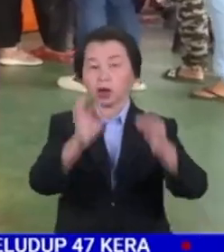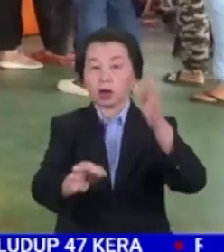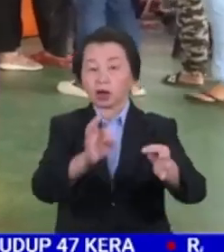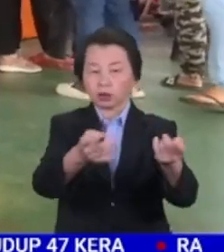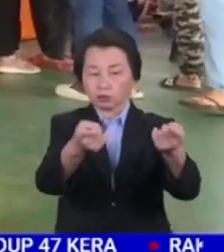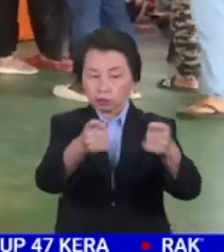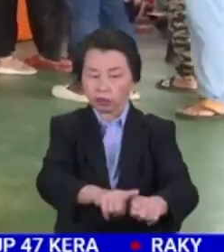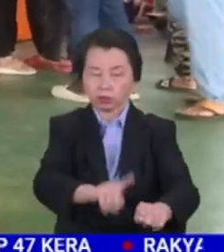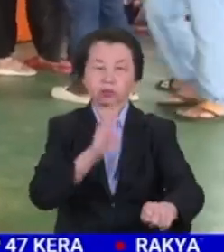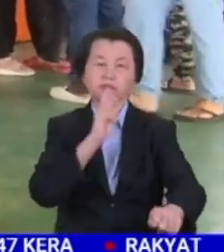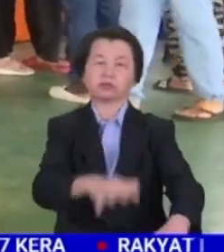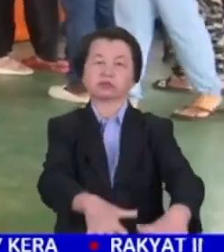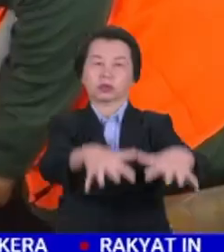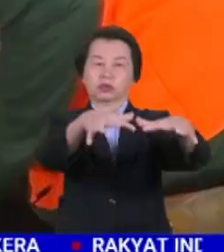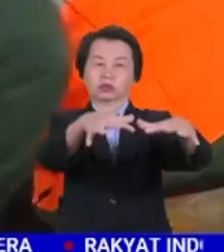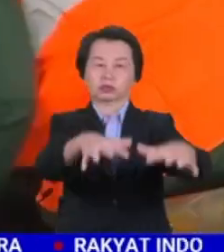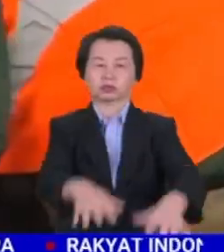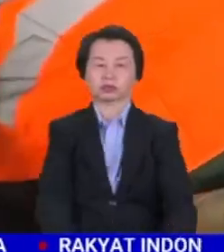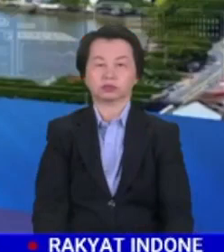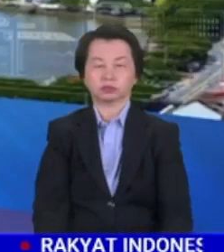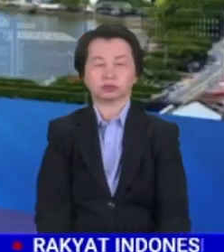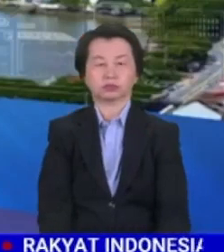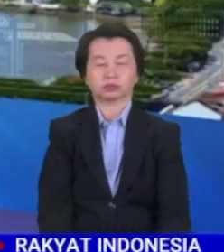sekiranya berlaku bencana.